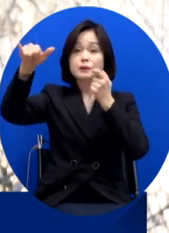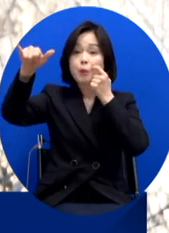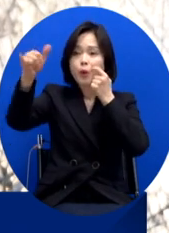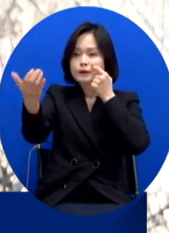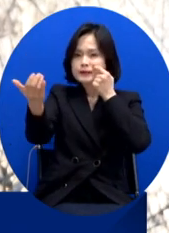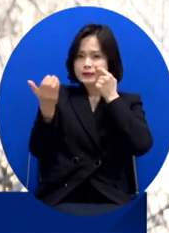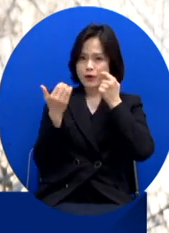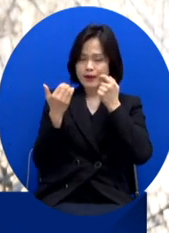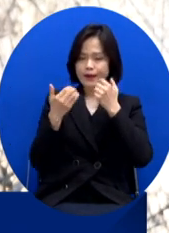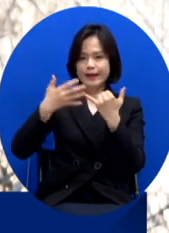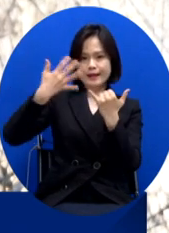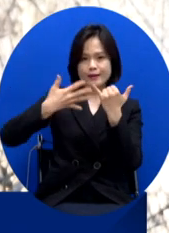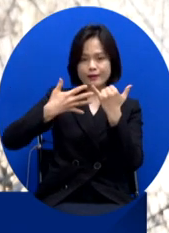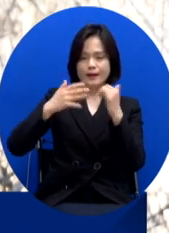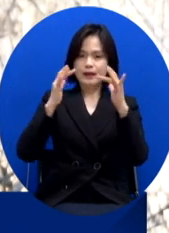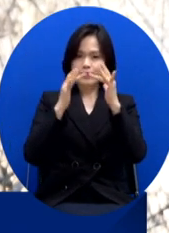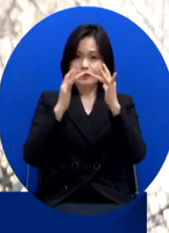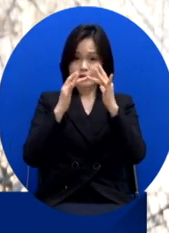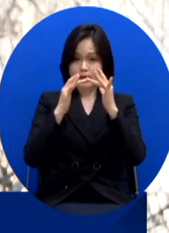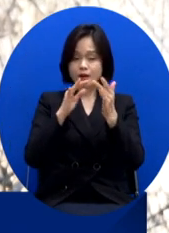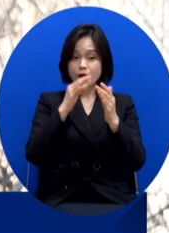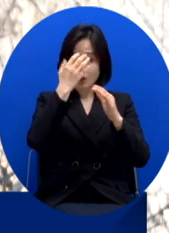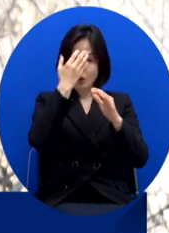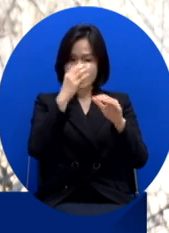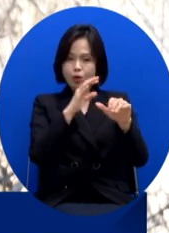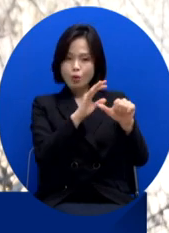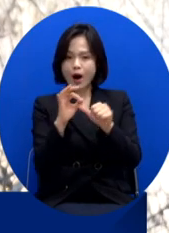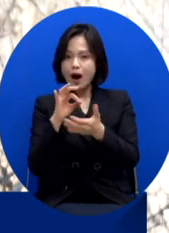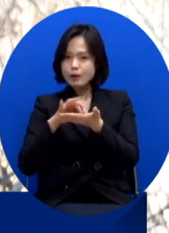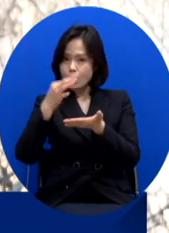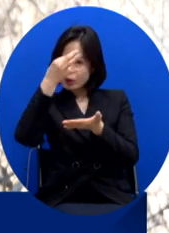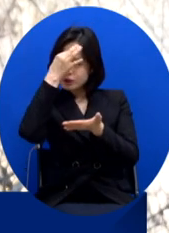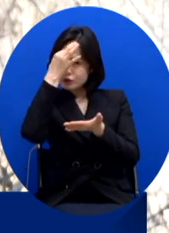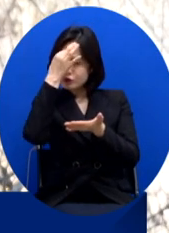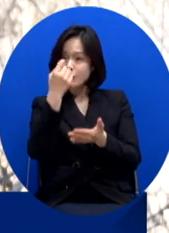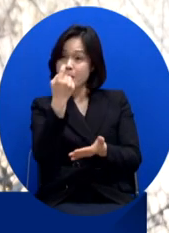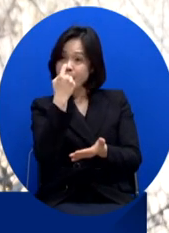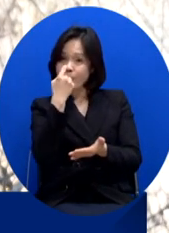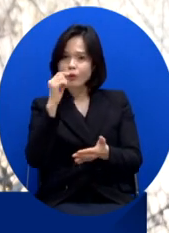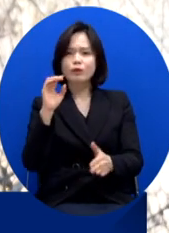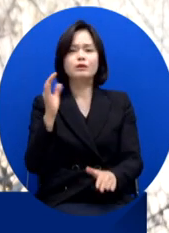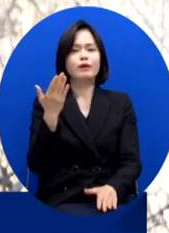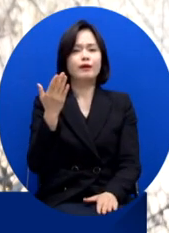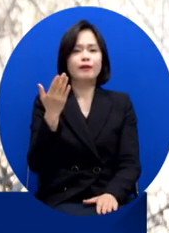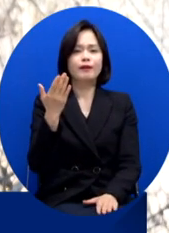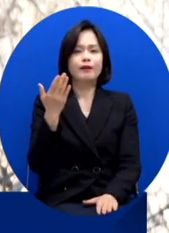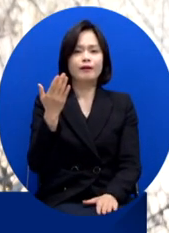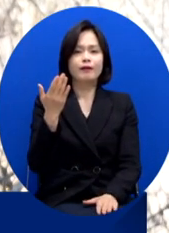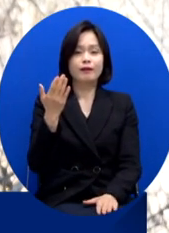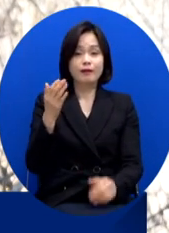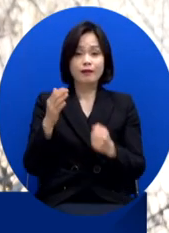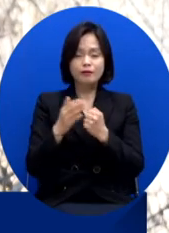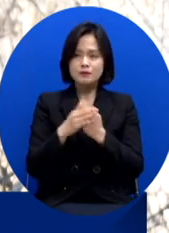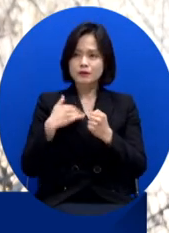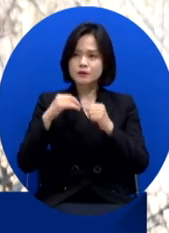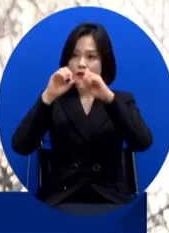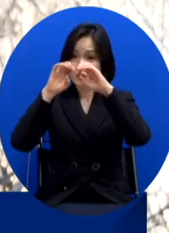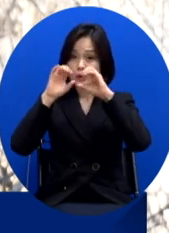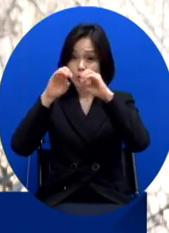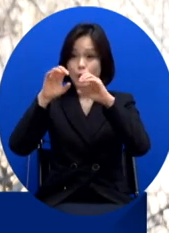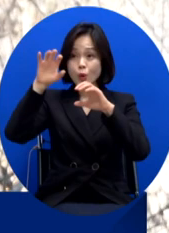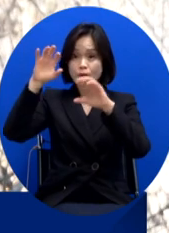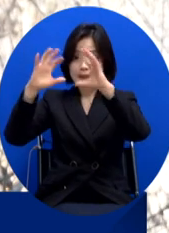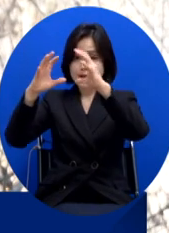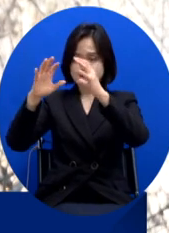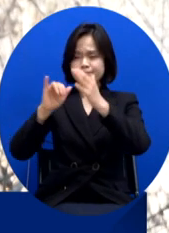있고 우리에게 정말 피부에 와닿는 것을 가지고 선교지 안에서도 한국에 이제 자주 왕래를 못하는 가운데서도